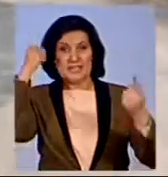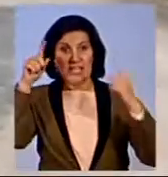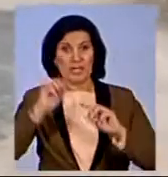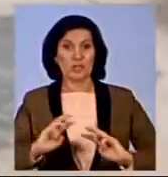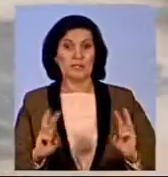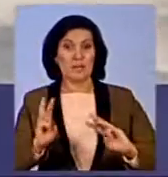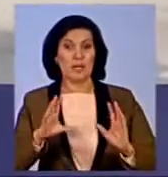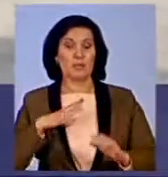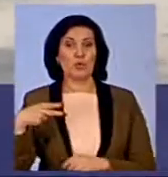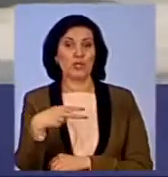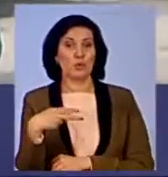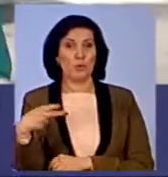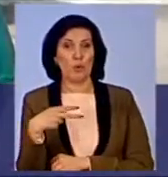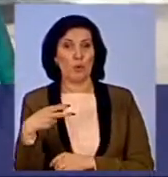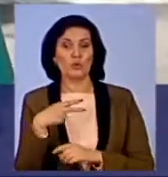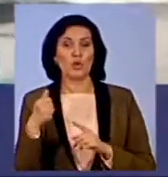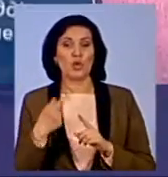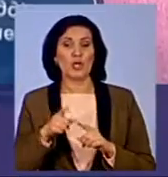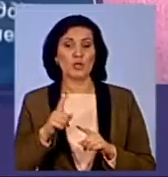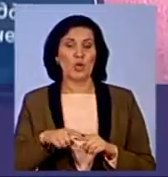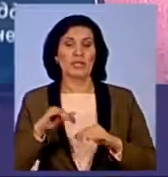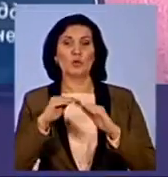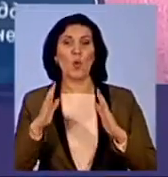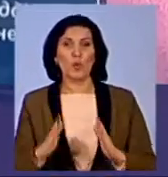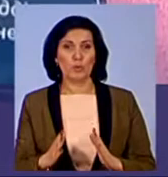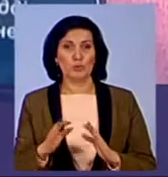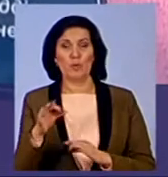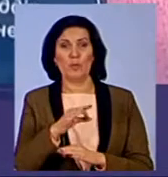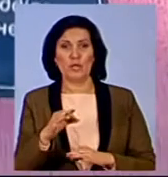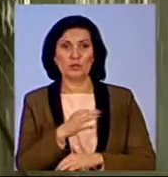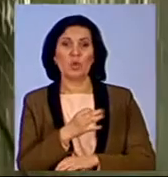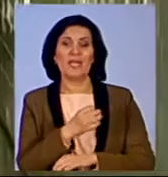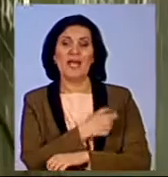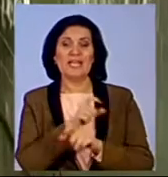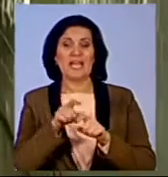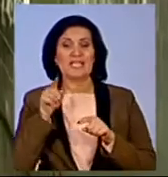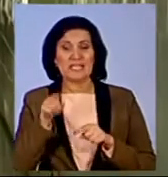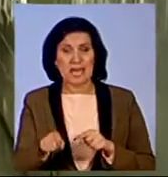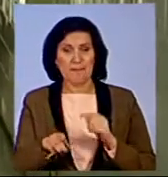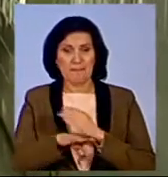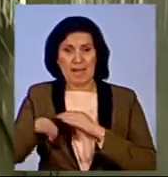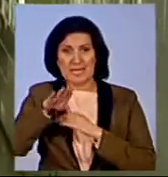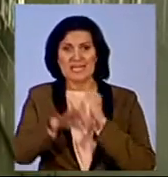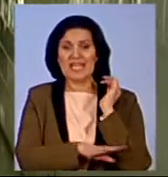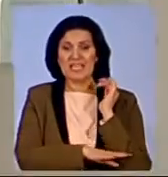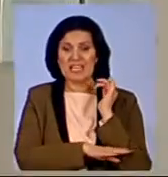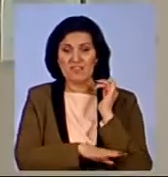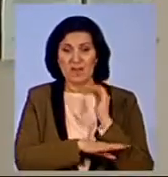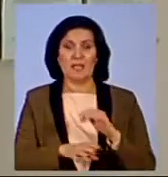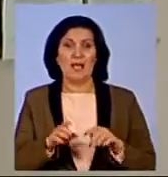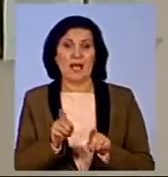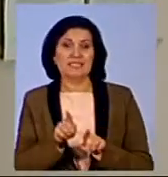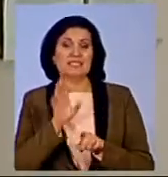займання сталося на другому поверсі одного з корпусу обласної лікарні. Тут перекриття даху і перестінки між палатами дерев'яні. Палатна сестра Ольга